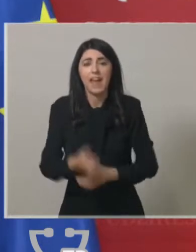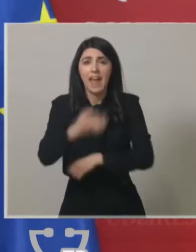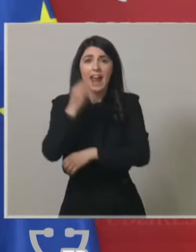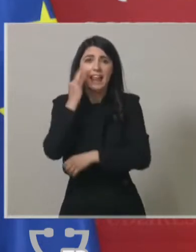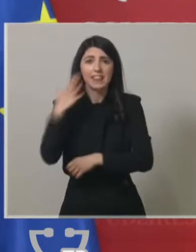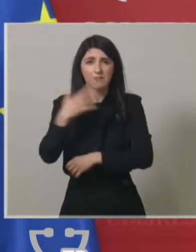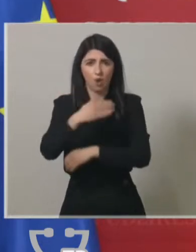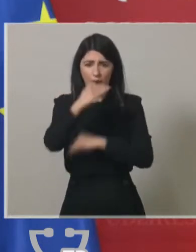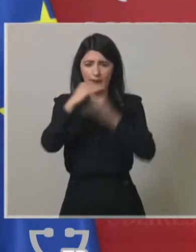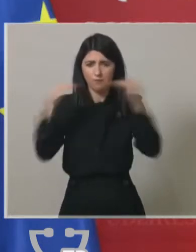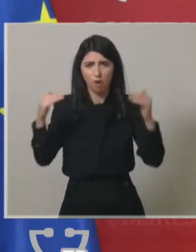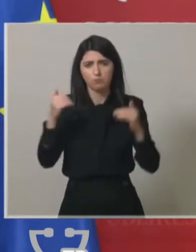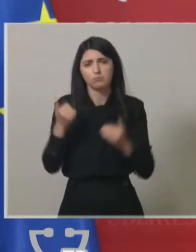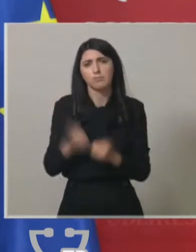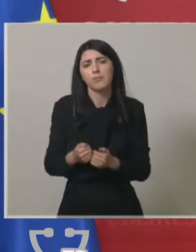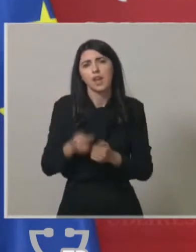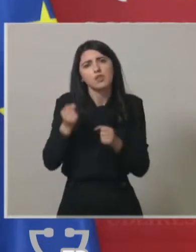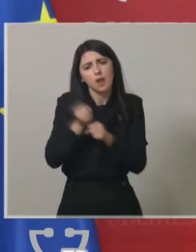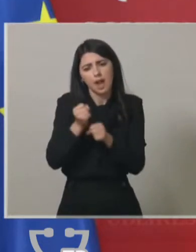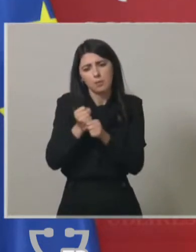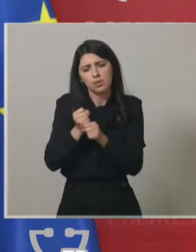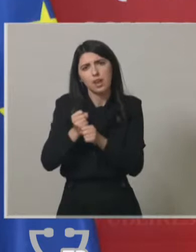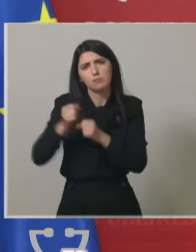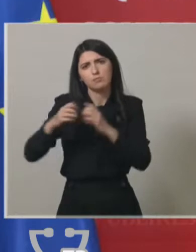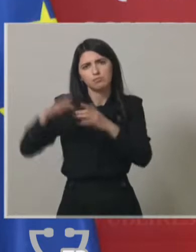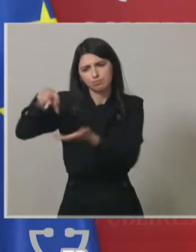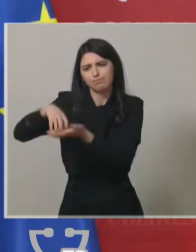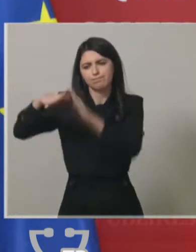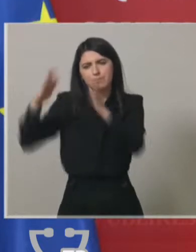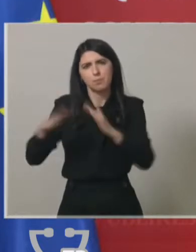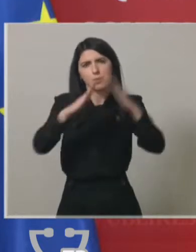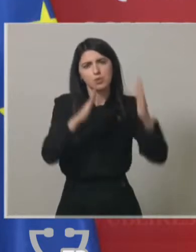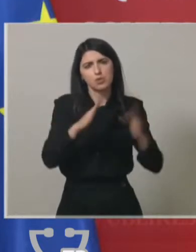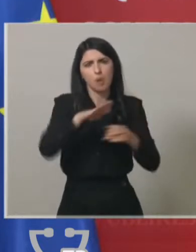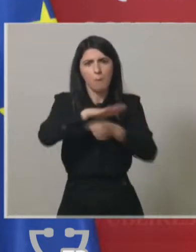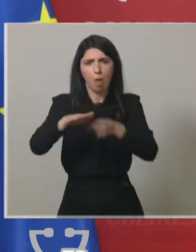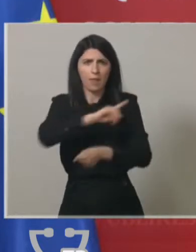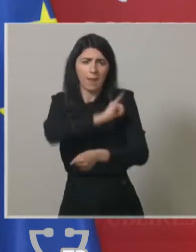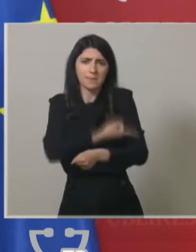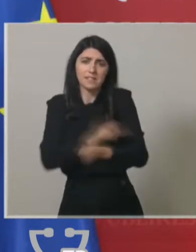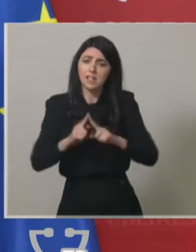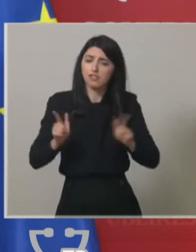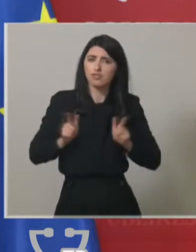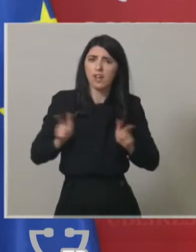ниво, со работа на пунктовите во полн капацитет, очекувам да вакцинираме од